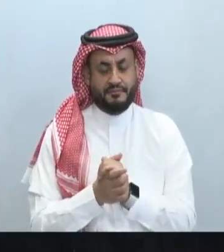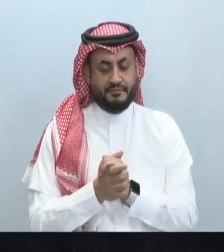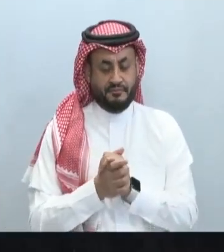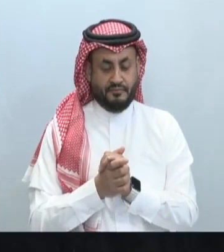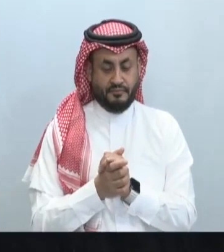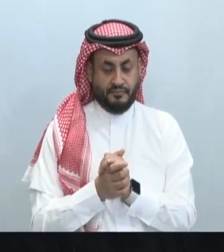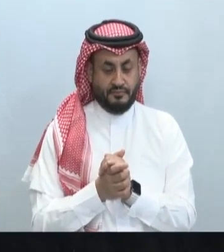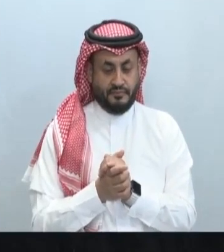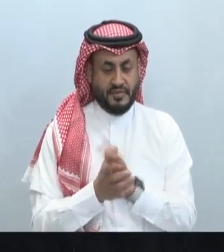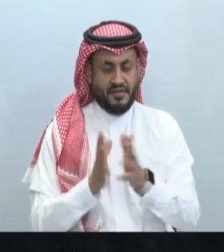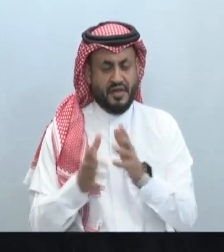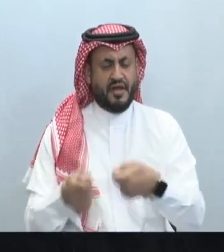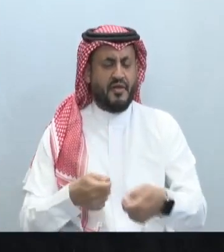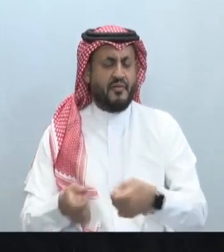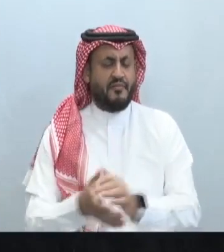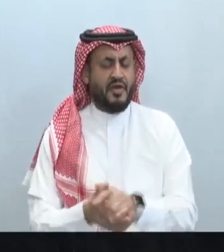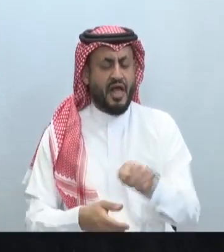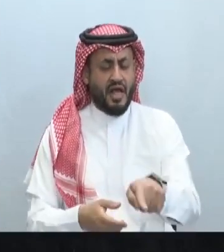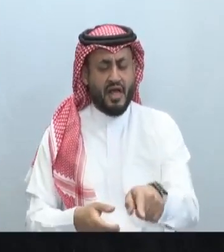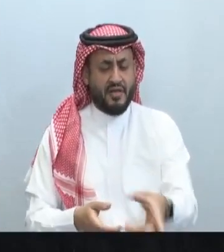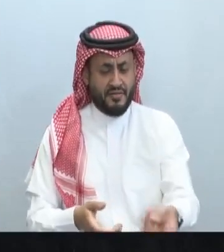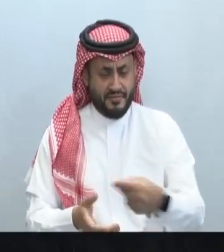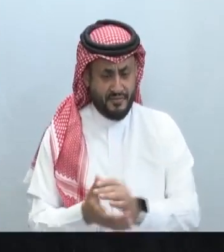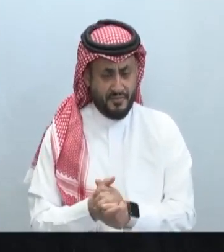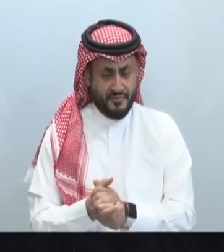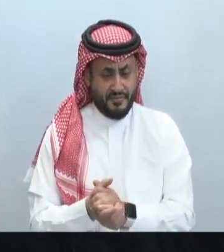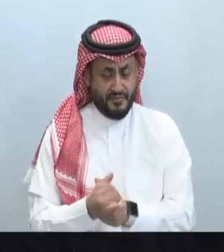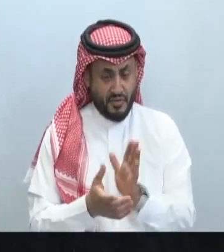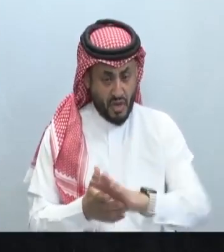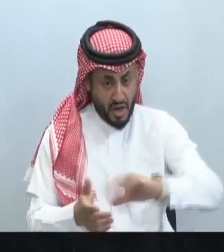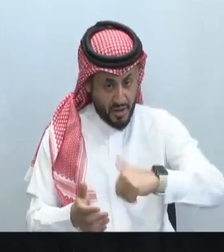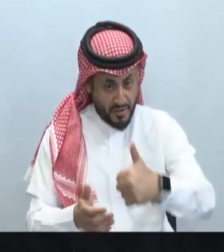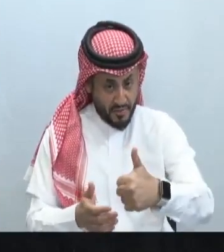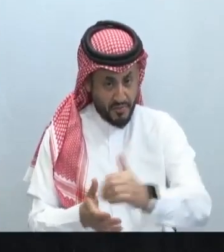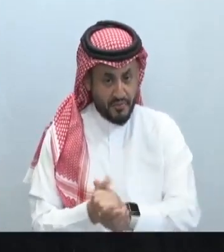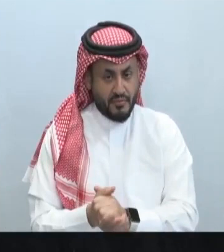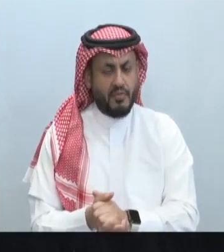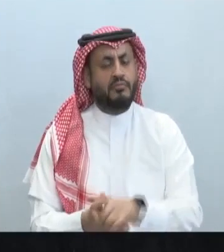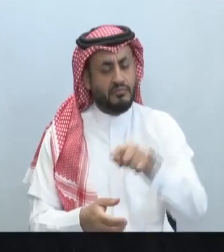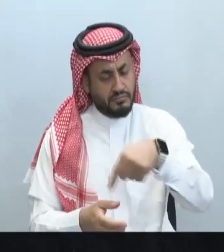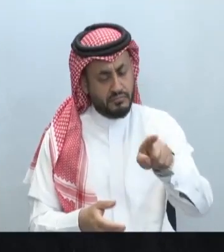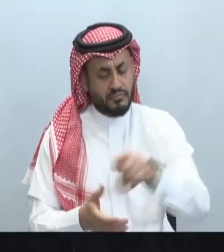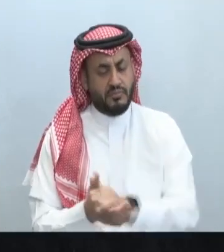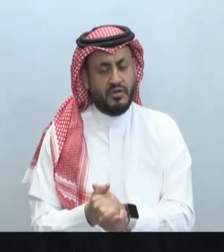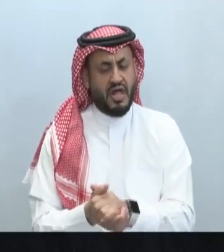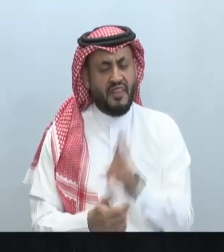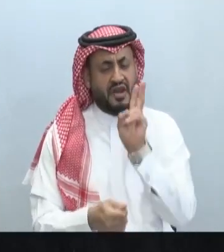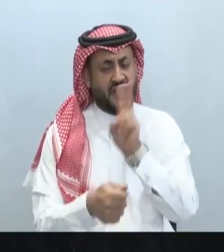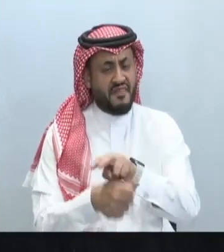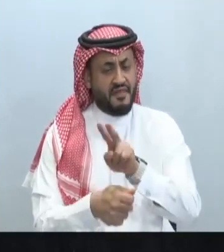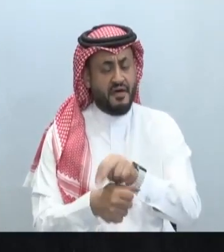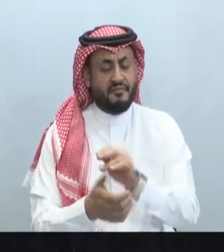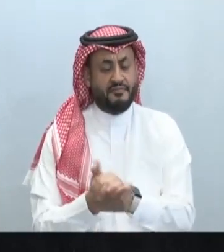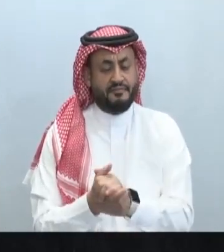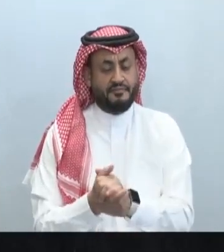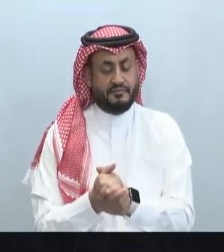له اريد هذه البضاعه هل هي بضاعه سليمه قال له نعم هي سليمه